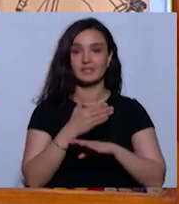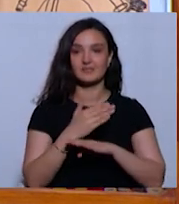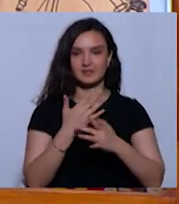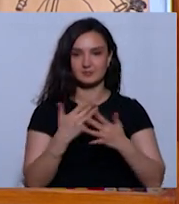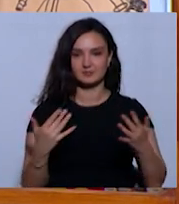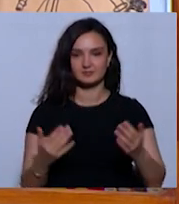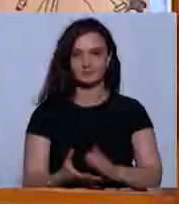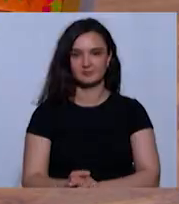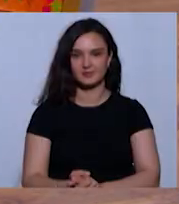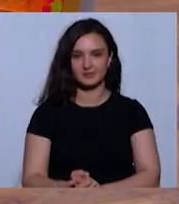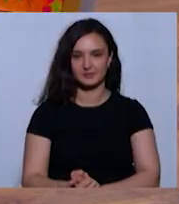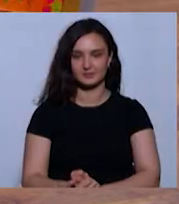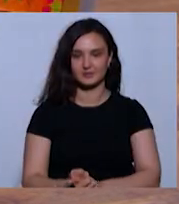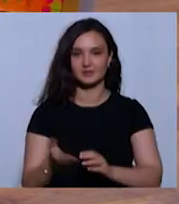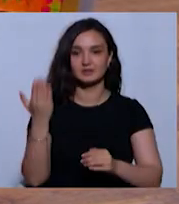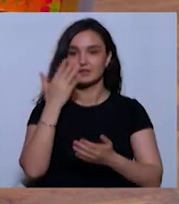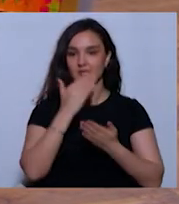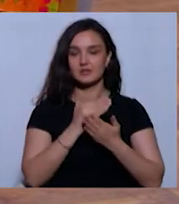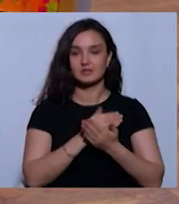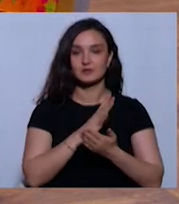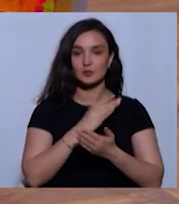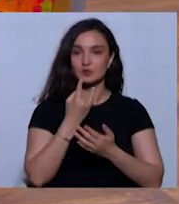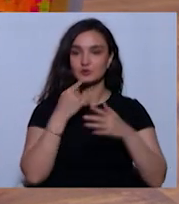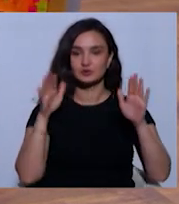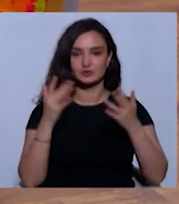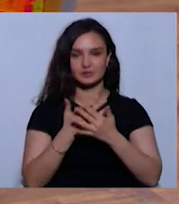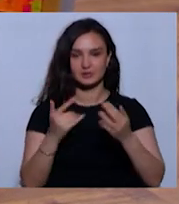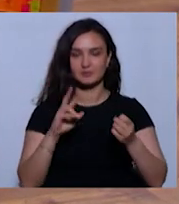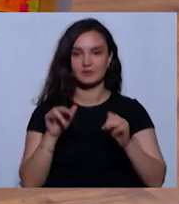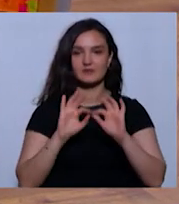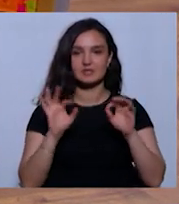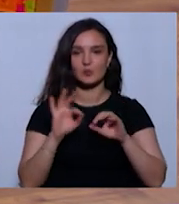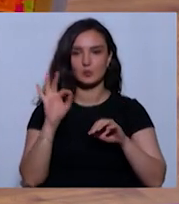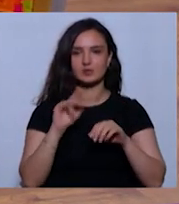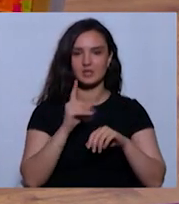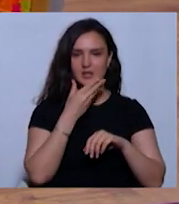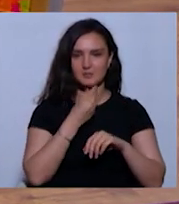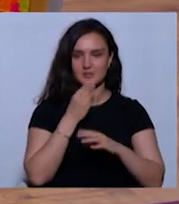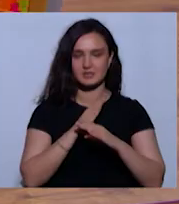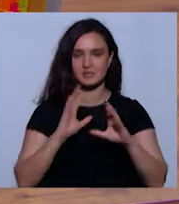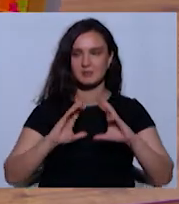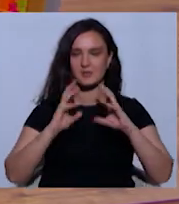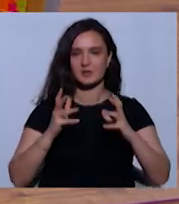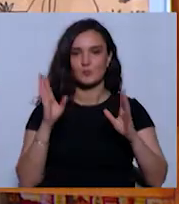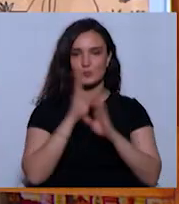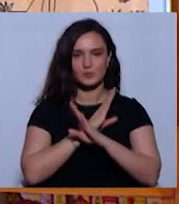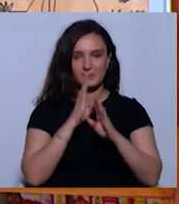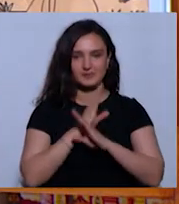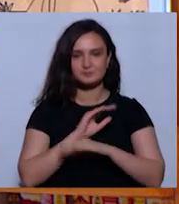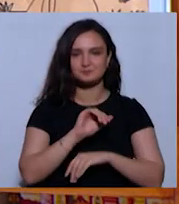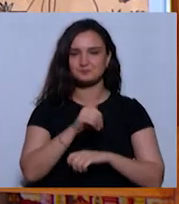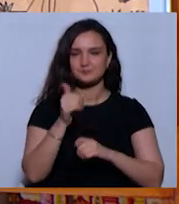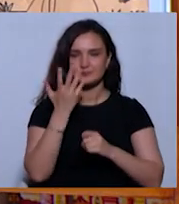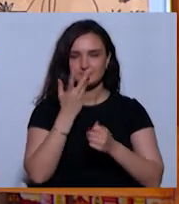თევზები. წინა გაკვეთილი გახსოვთ იყო ჩიტები და ველაპარაკეთ რა ლამაზია სამყარო, ბუნება,